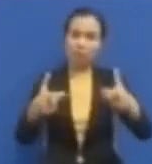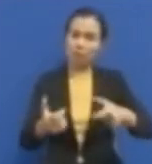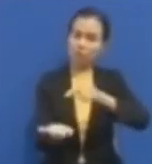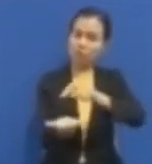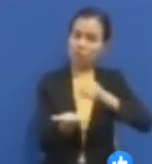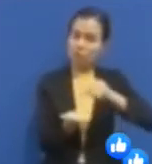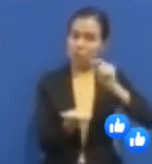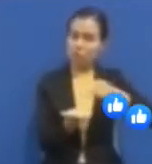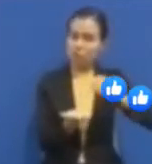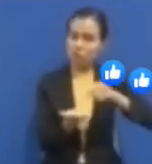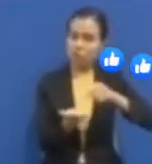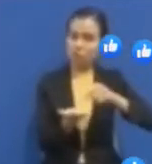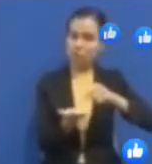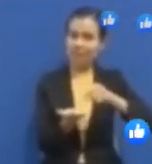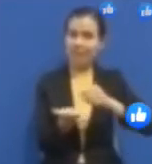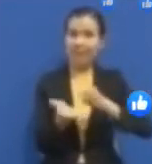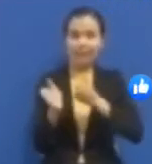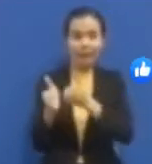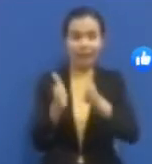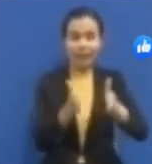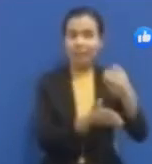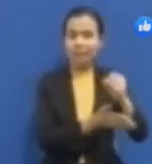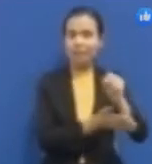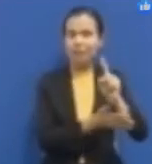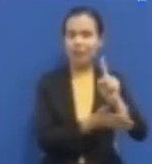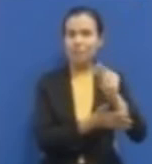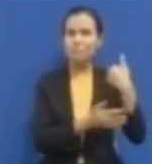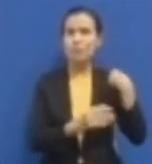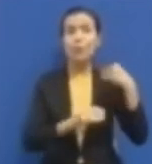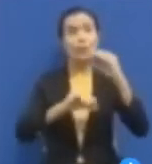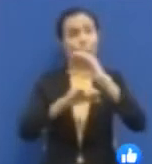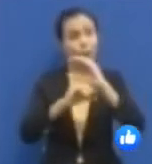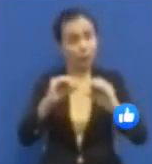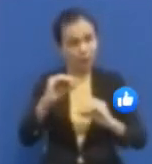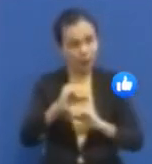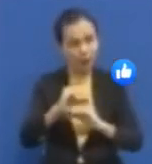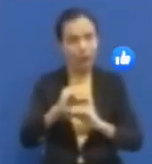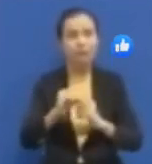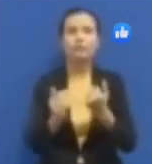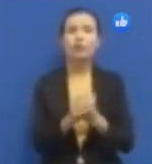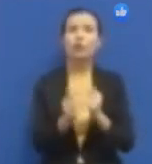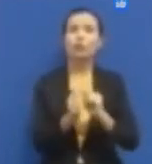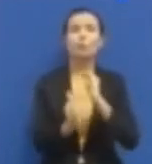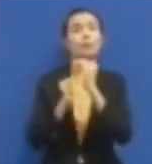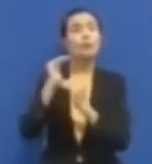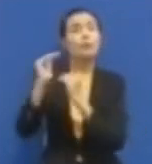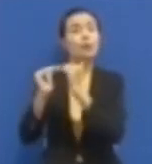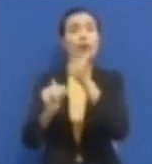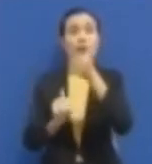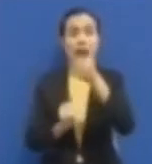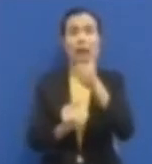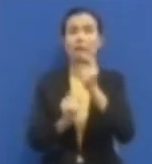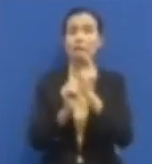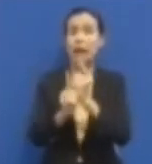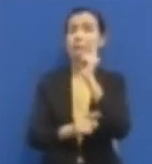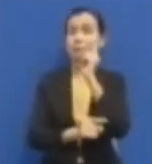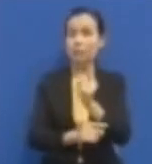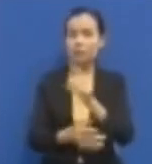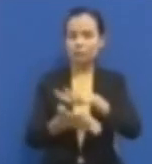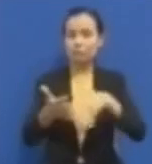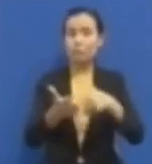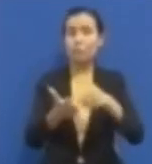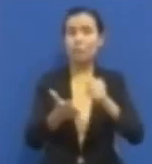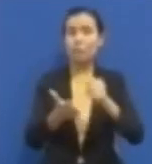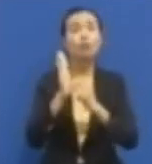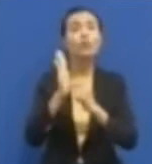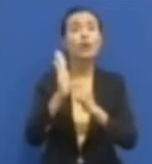ปฏิรูปประเทศทั้ง11ด้านนั้นจะต้องมีโครงการที่จะทำให้เกิดการปฏิรูปตามนั้นผมขออนุญาตยกตัวอย่างเ